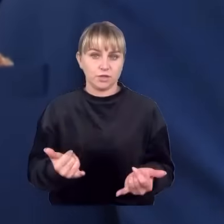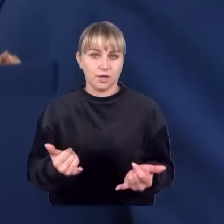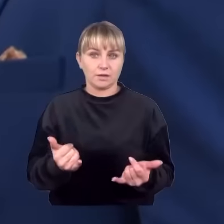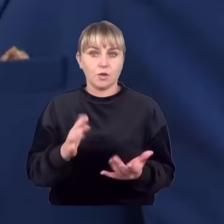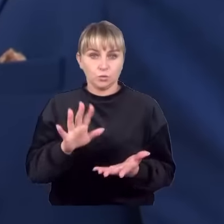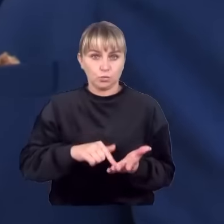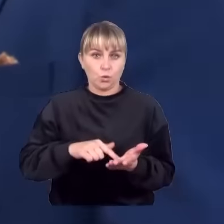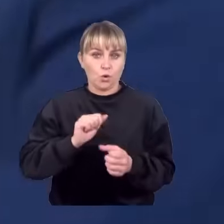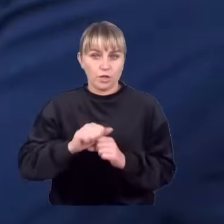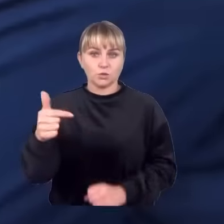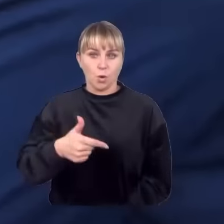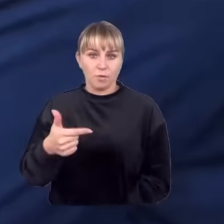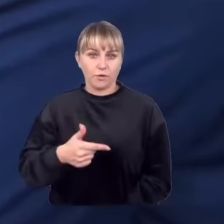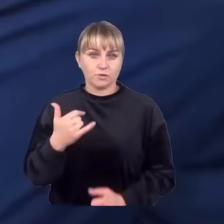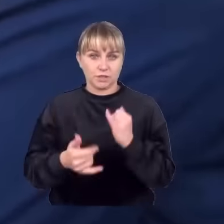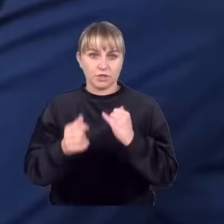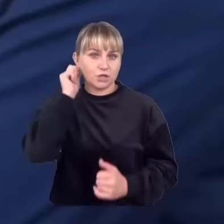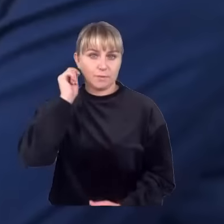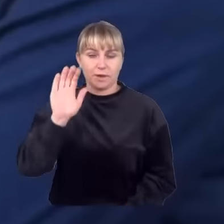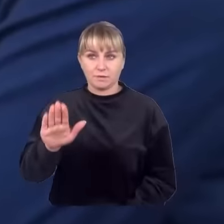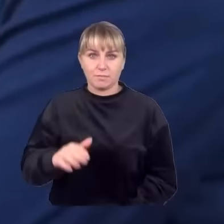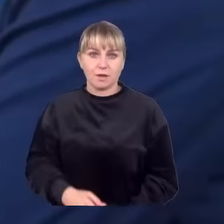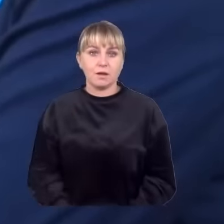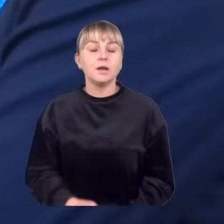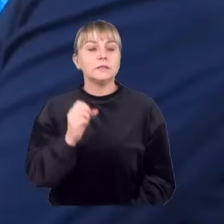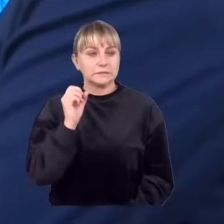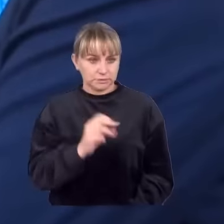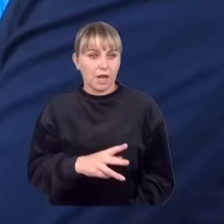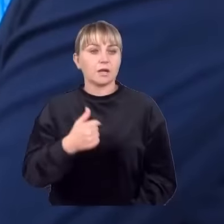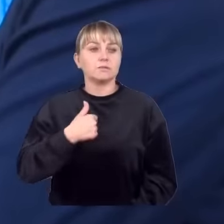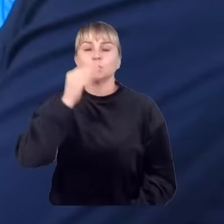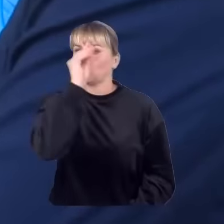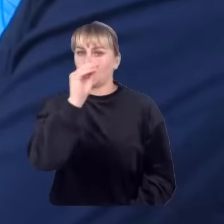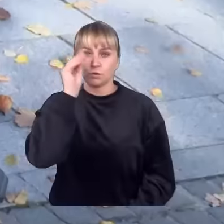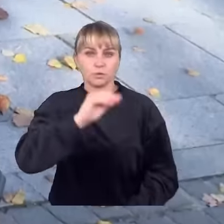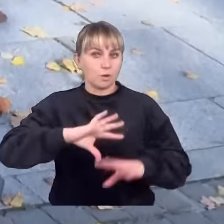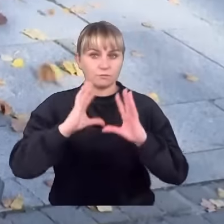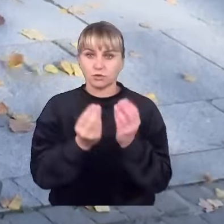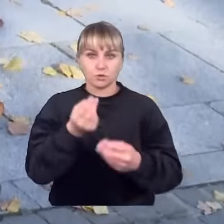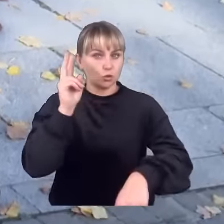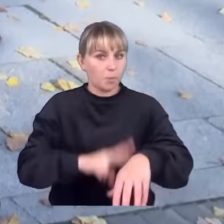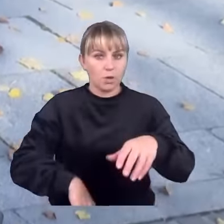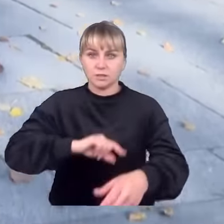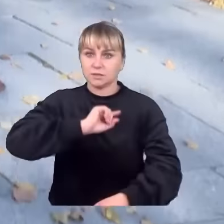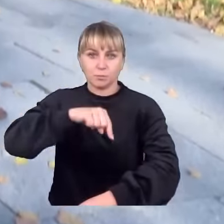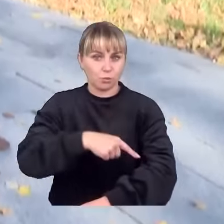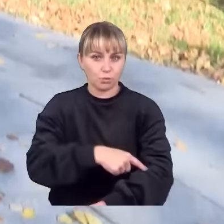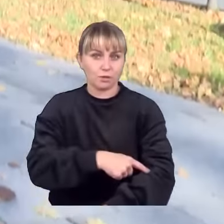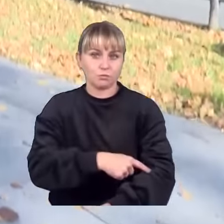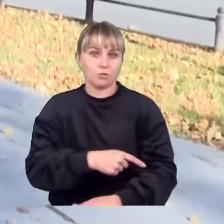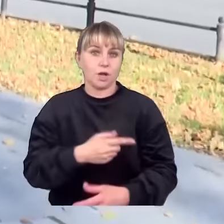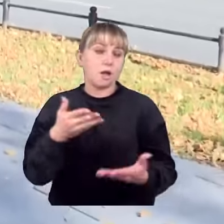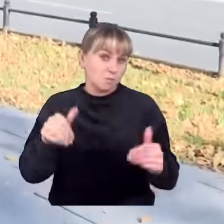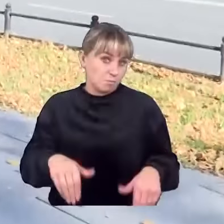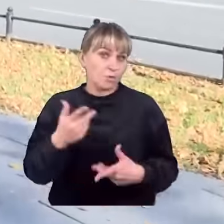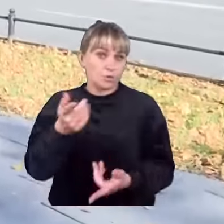dowody, posiada pani taką wiedzę. Owszem, cały szereg takich spraw jest zgłoszonych i na policję, i do prokuratury. Niech pan się zainteresuje tym u